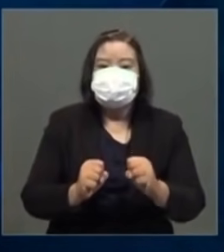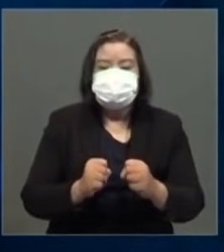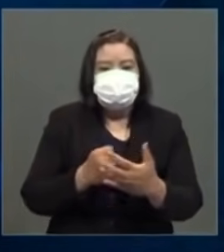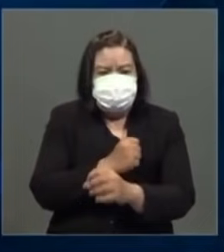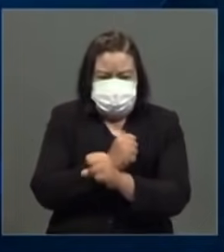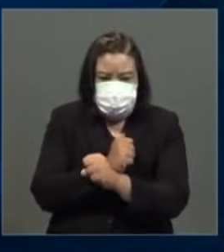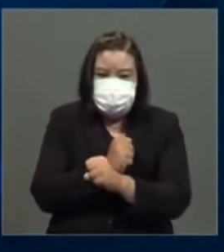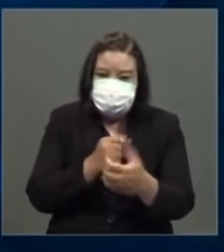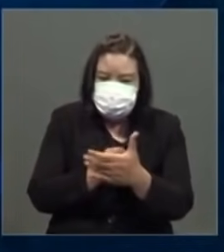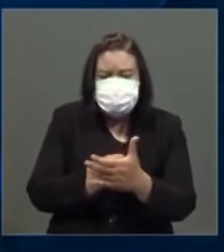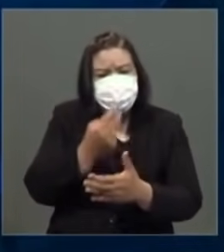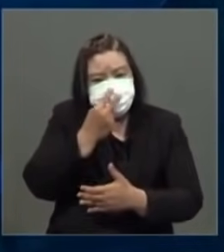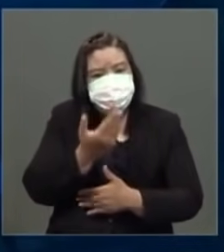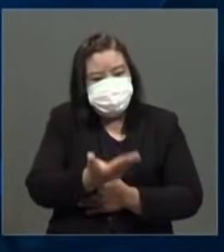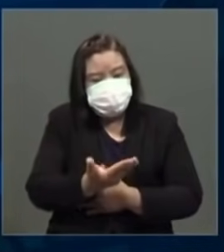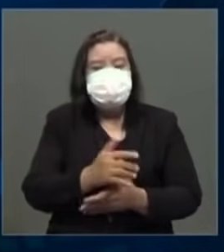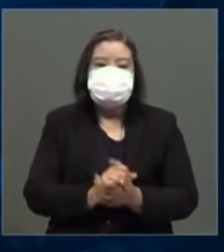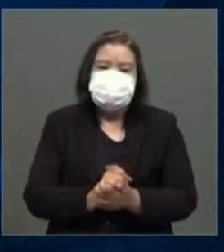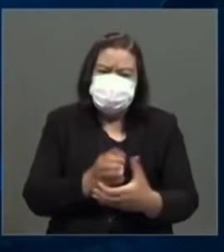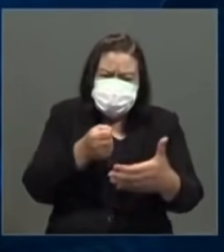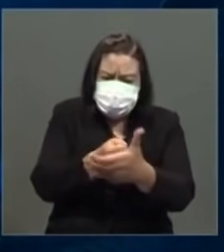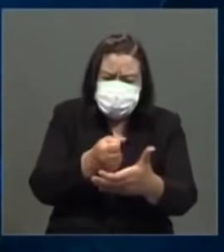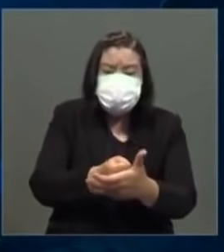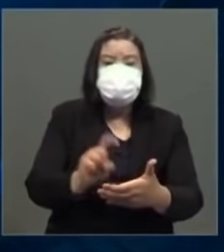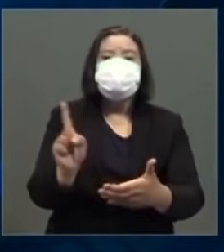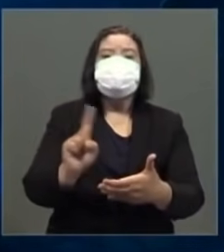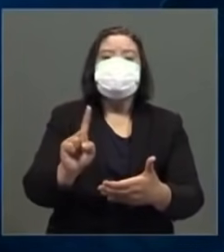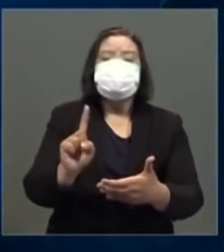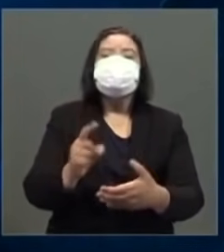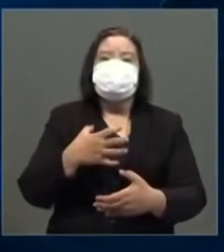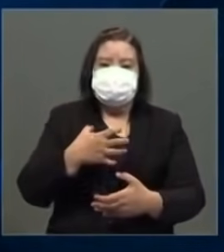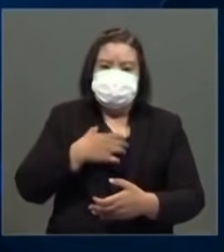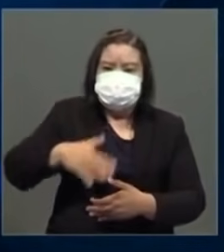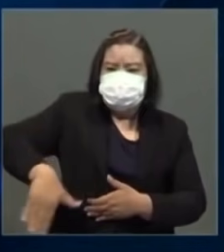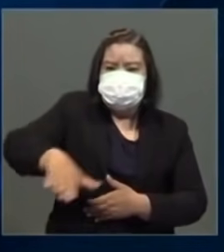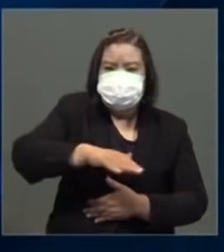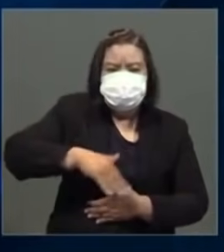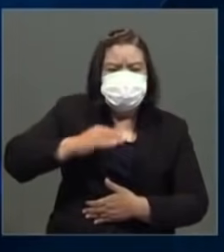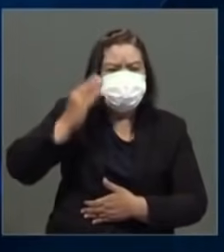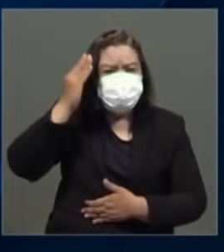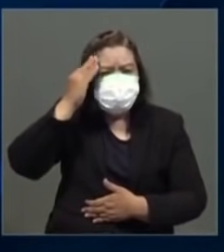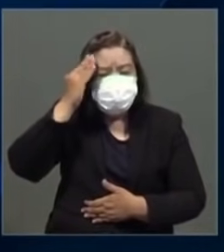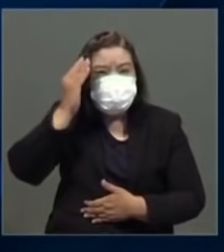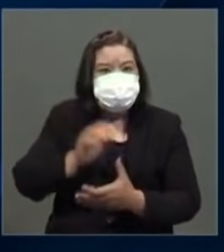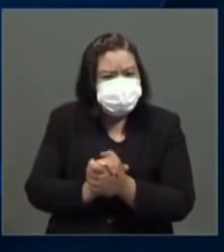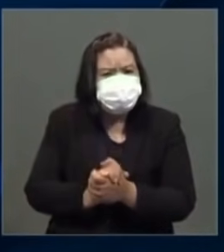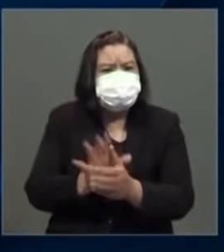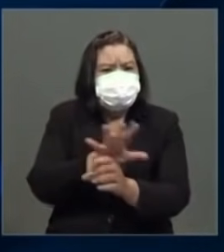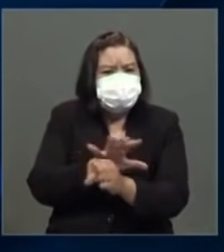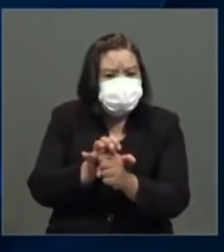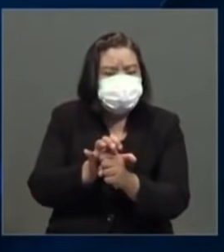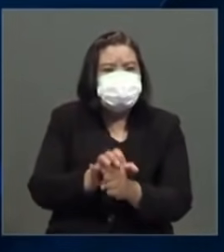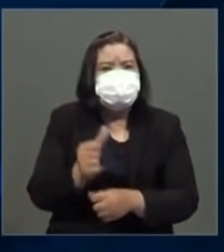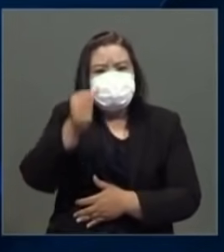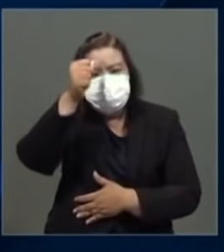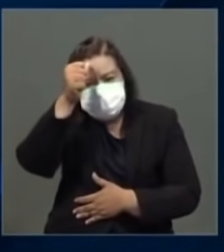ลักษณะอย่างนี้นะครับหมายถึงที่ต้องพูดว่าคำว่าสู้ก็คือให้ท่านได้ทราบชุดข้อมูลของพวกเขาของไวรัสเหล่านี้เราจะ